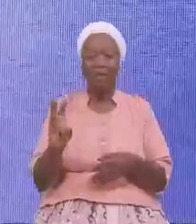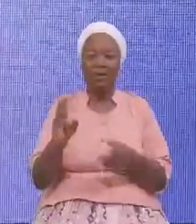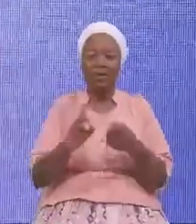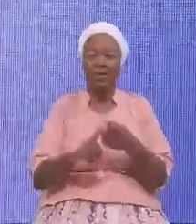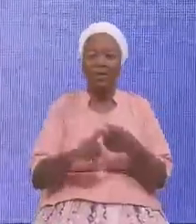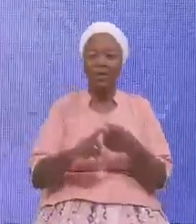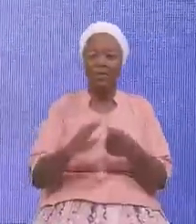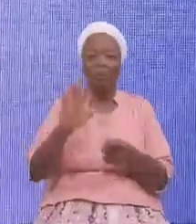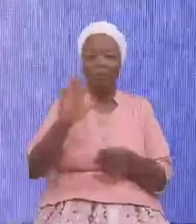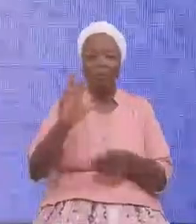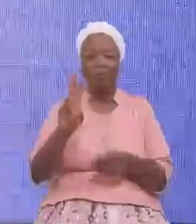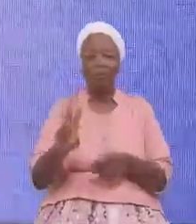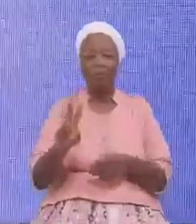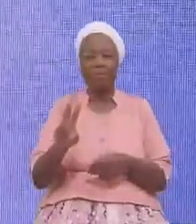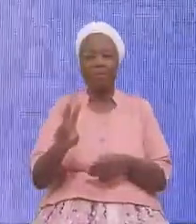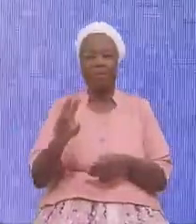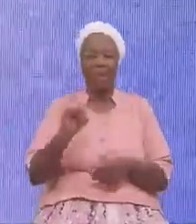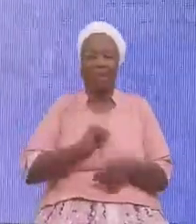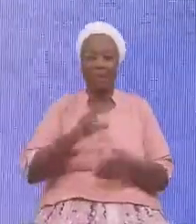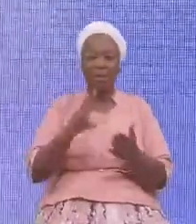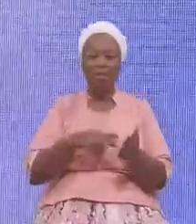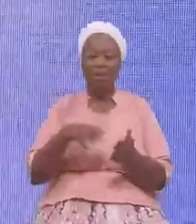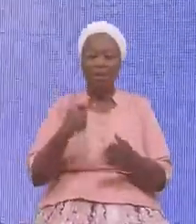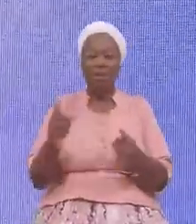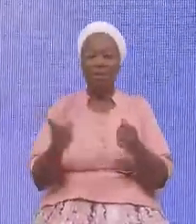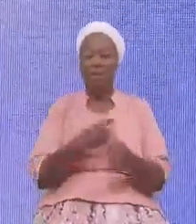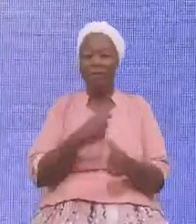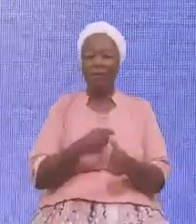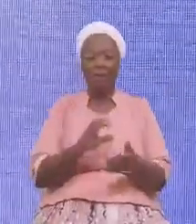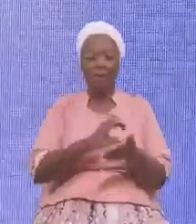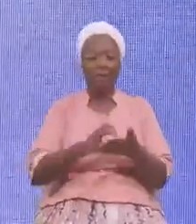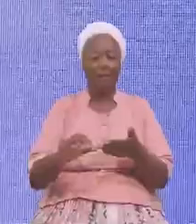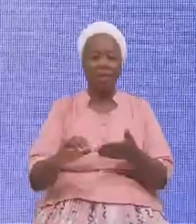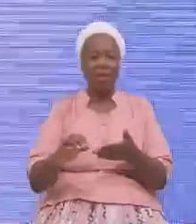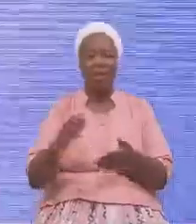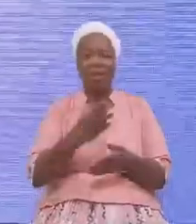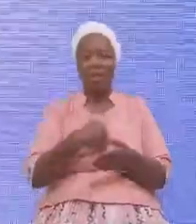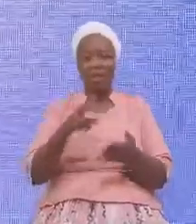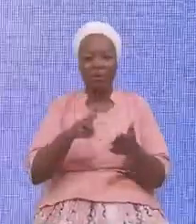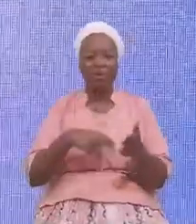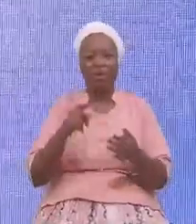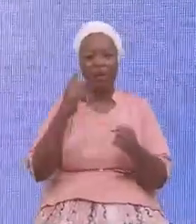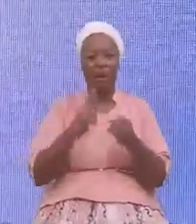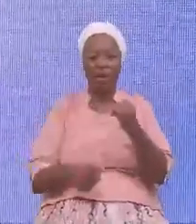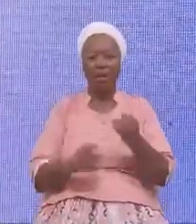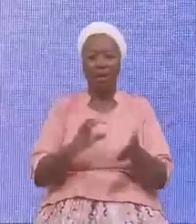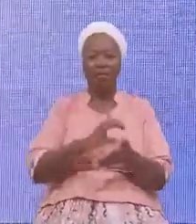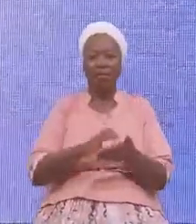46. Je vais vous lire Marc 10, 46 à 52. Je vais vous lire les premiers versets et les derniers versets.